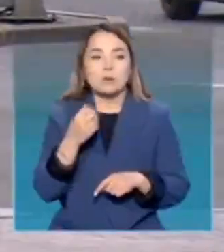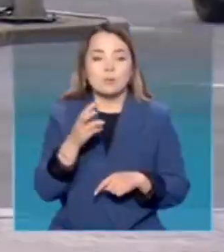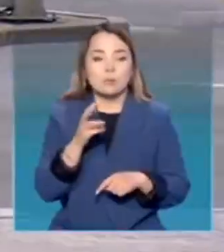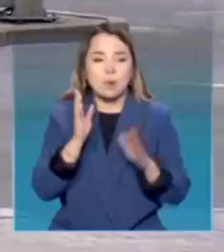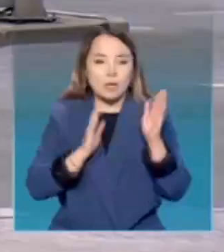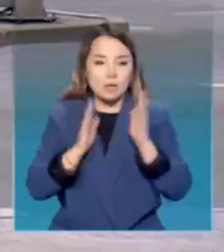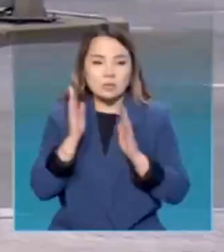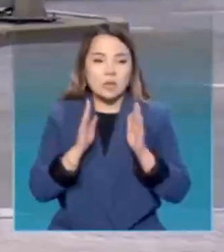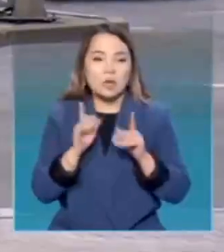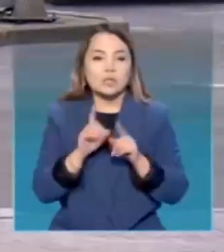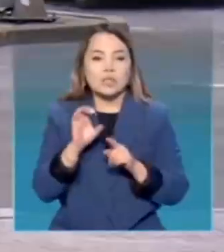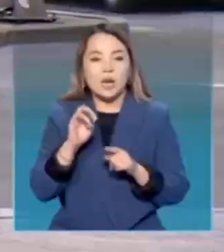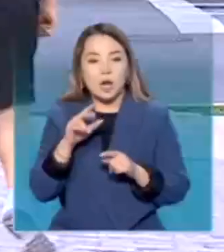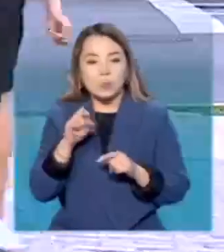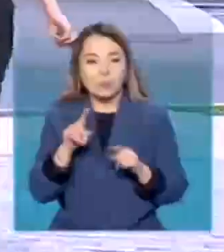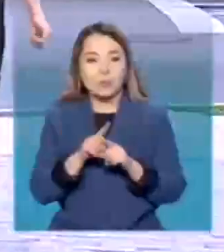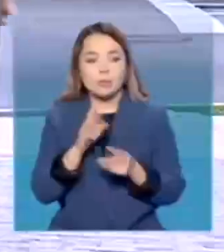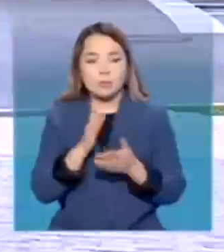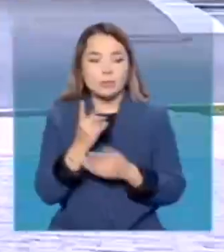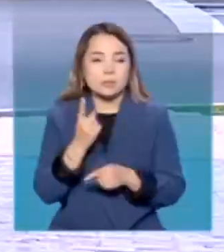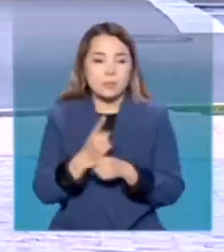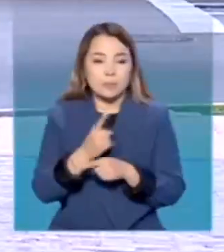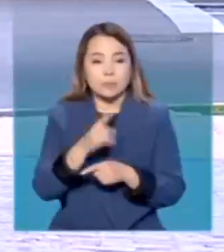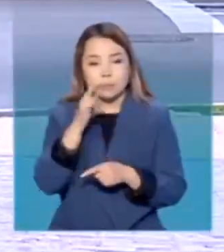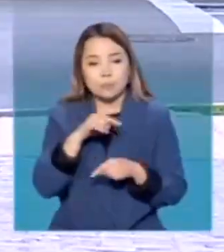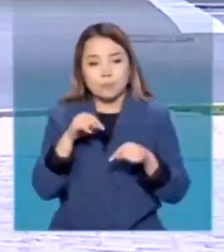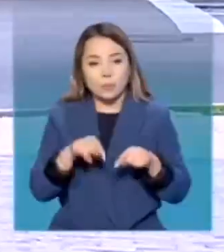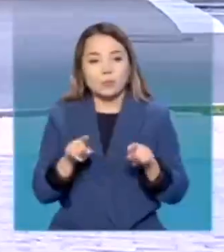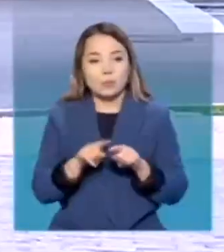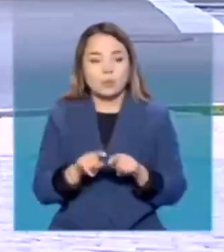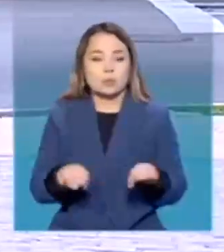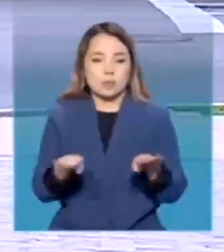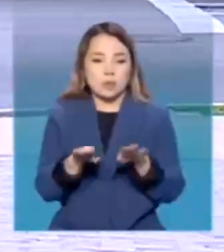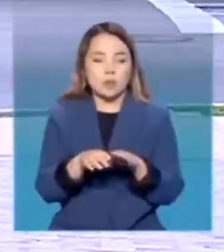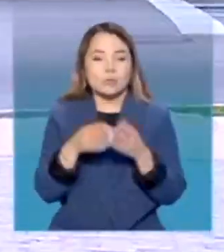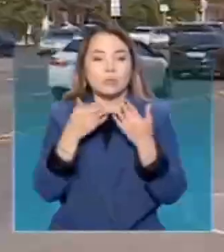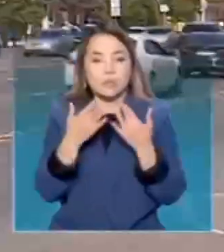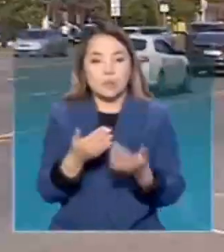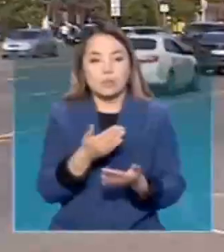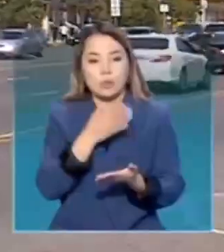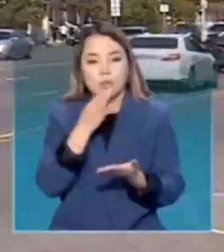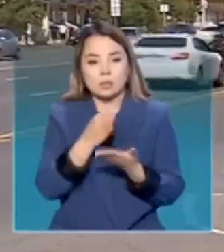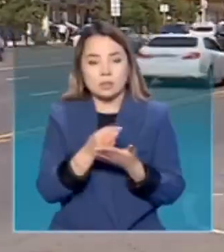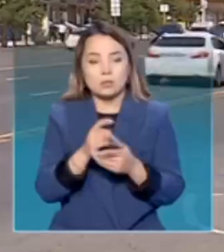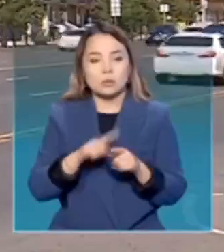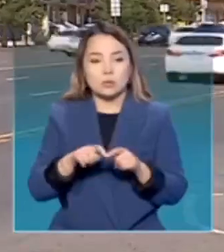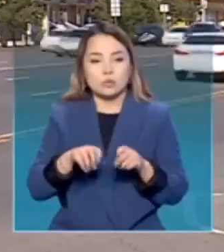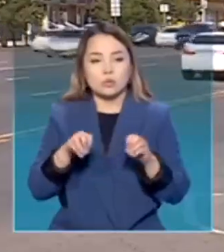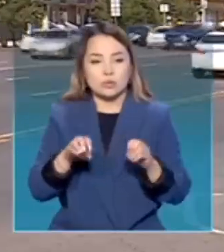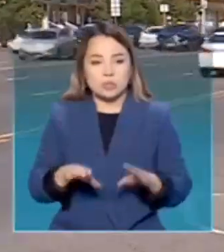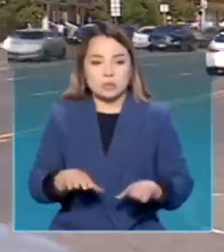бар. Ал Қазақстанда бұл мәселенің әзірге басы ашық. Серік Селебайұлы, Жанболат Қобдабай, Бақтияр Омар, Қазақстан ұлттық арнасы, Астана.